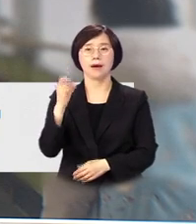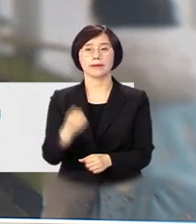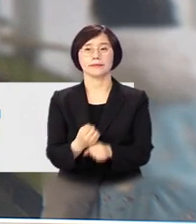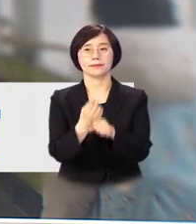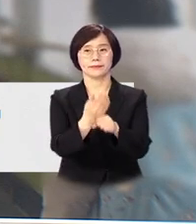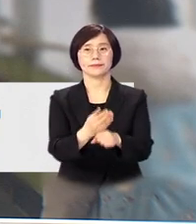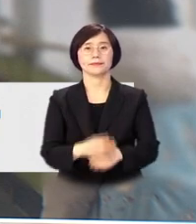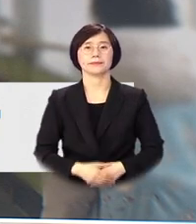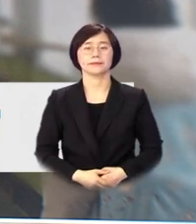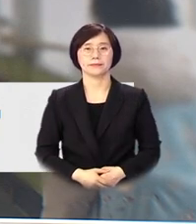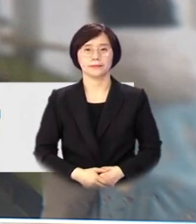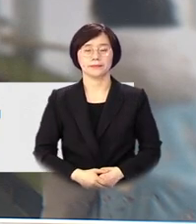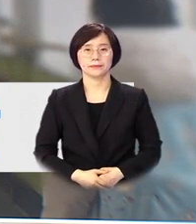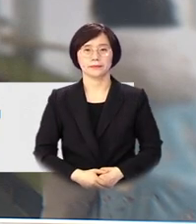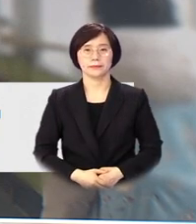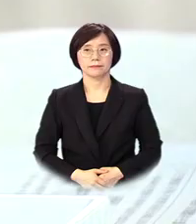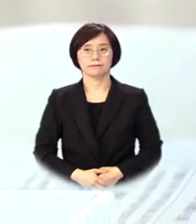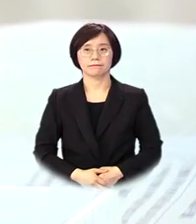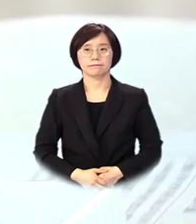안현호 기자가 보도합니다